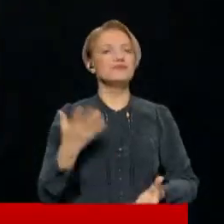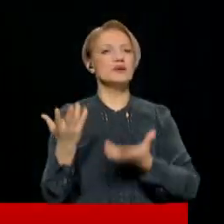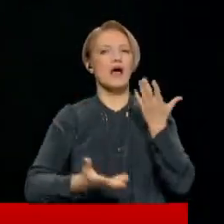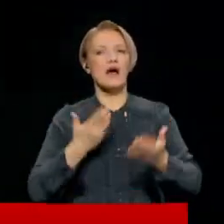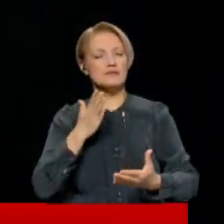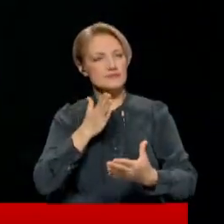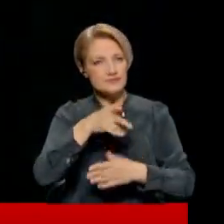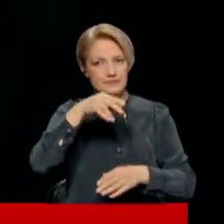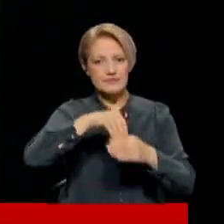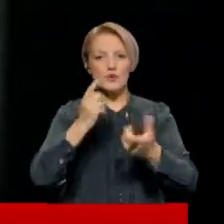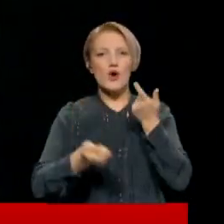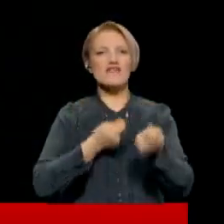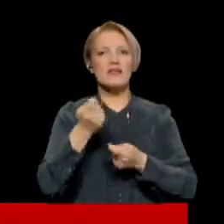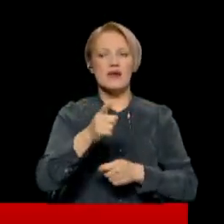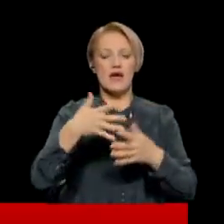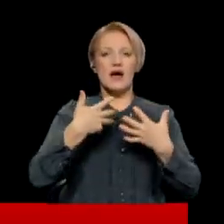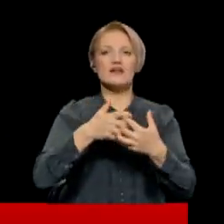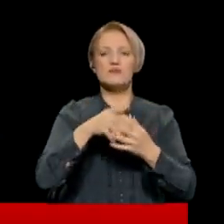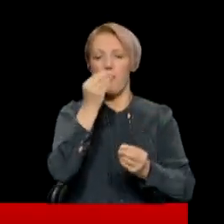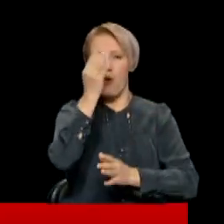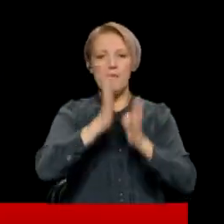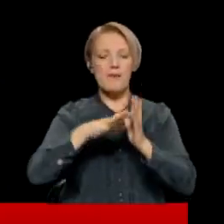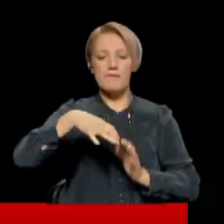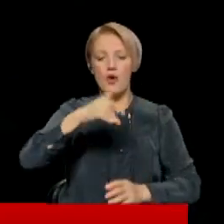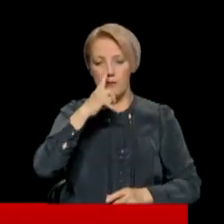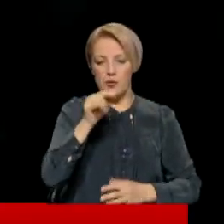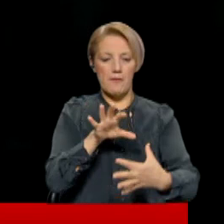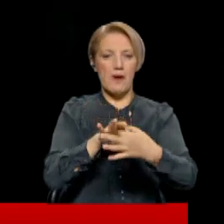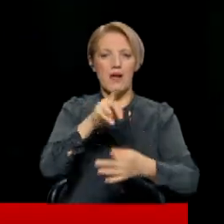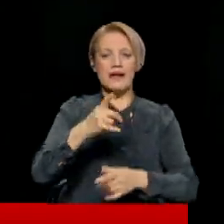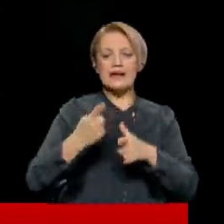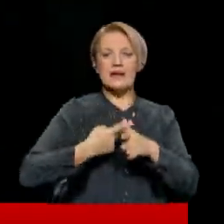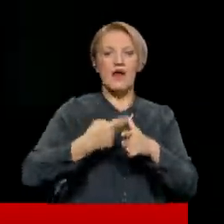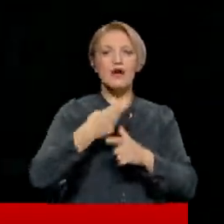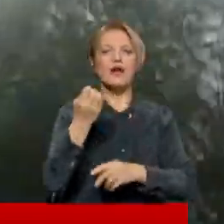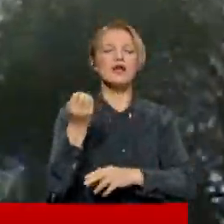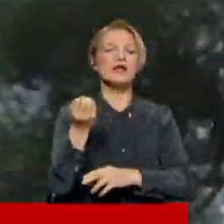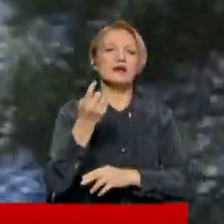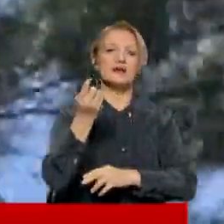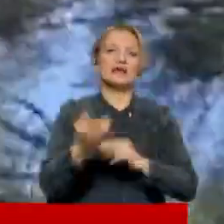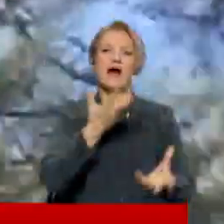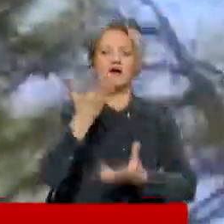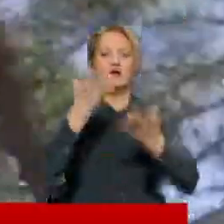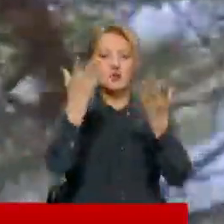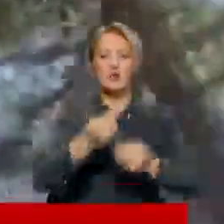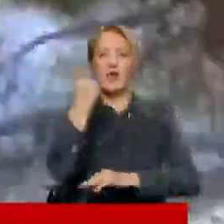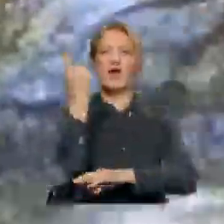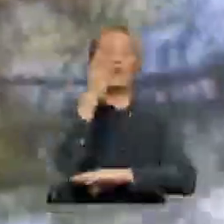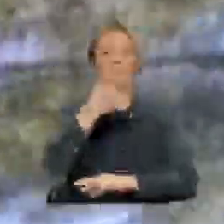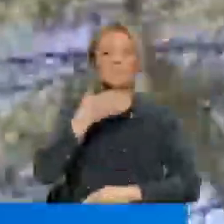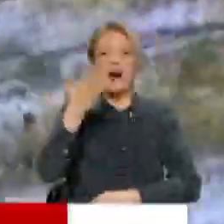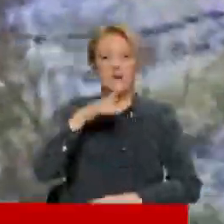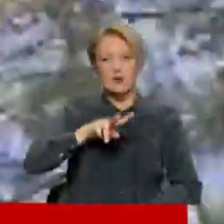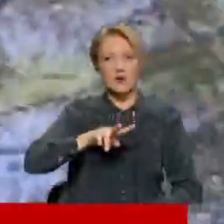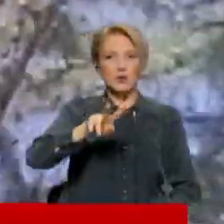Yangına müdahale etmek üzere görevlendirilen Kastamonu Orman Bölge Müdürlüğü'ne bağlı kiralık yangın söndürme helikopteri ise Marmaris'e doğru